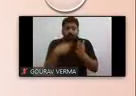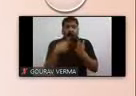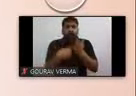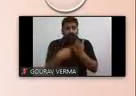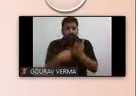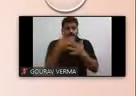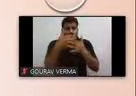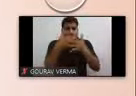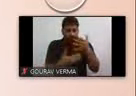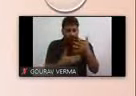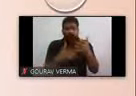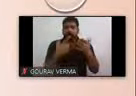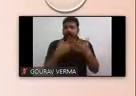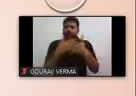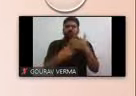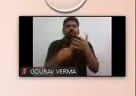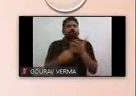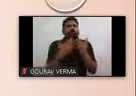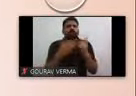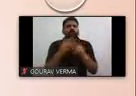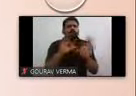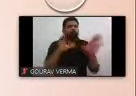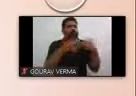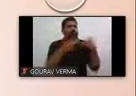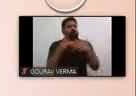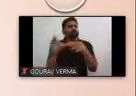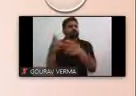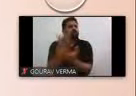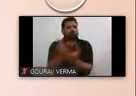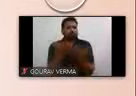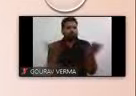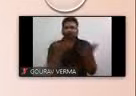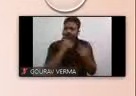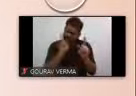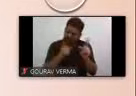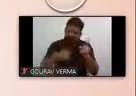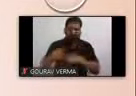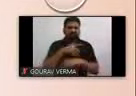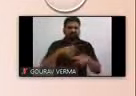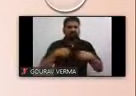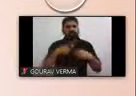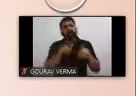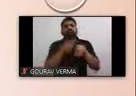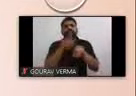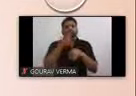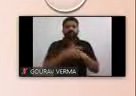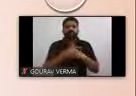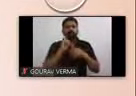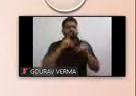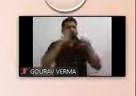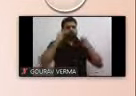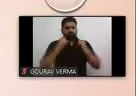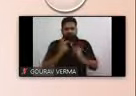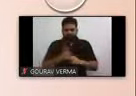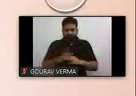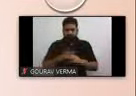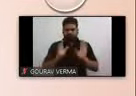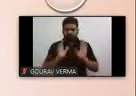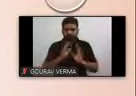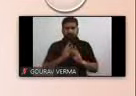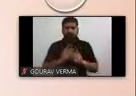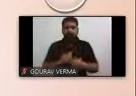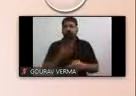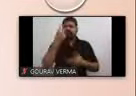rules. तो किसी भी group situation में मानना पड़ेगा. जैसे एक जगह पे बैठना है, हम पूरे time उठ के, ठीक